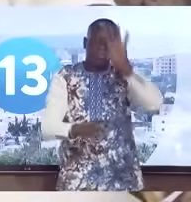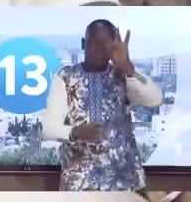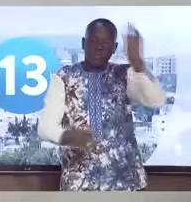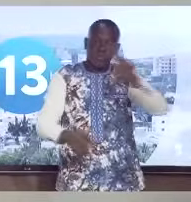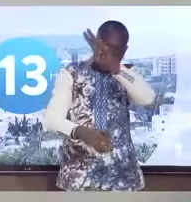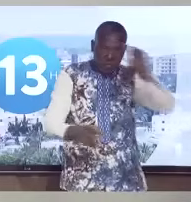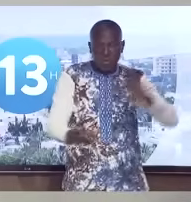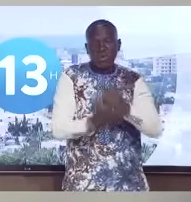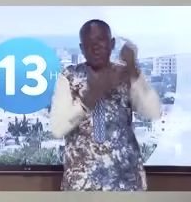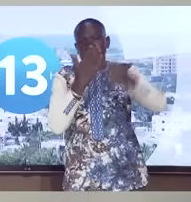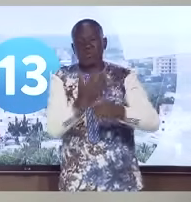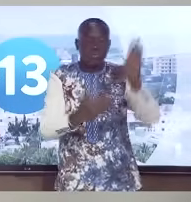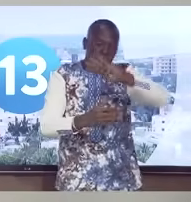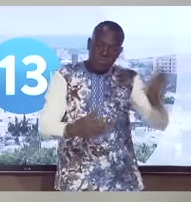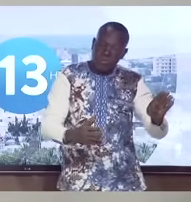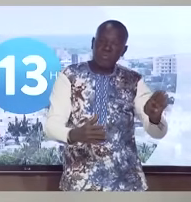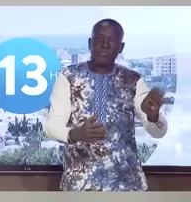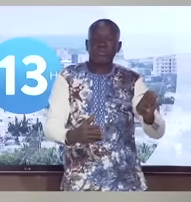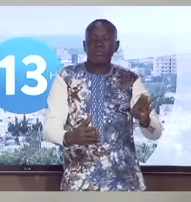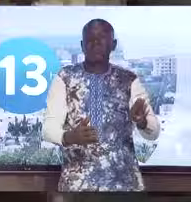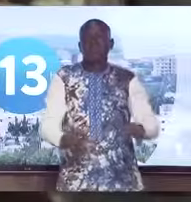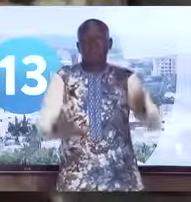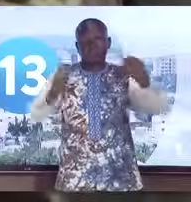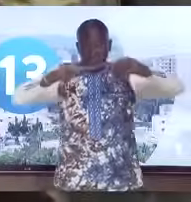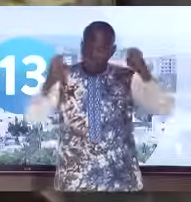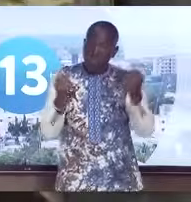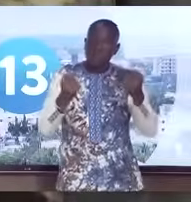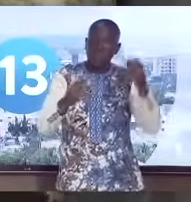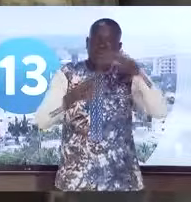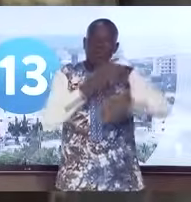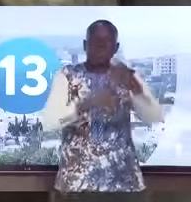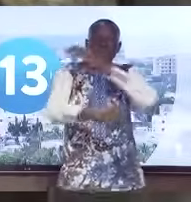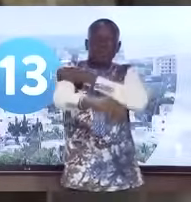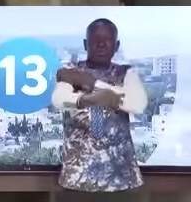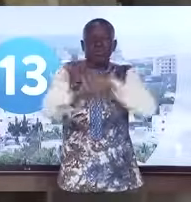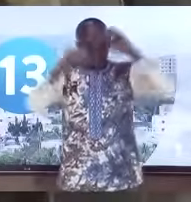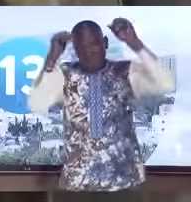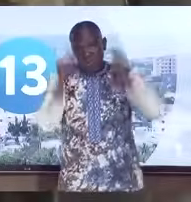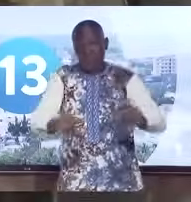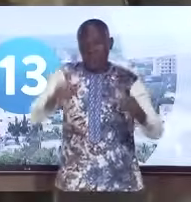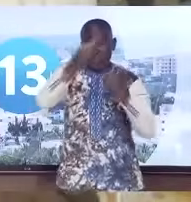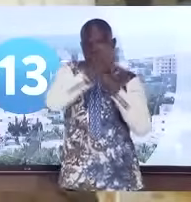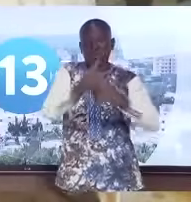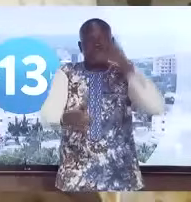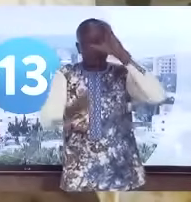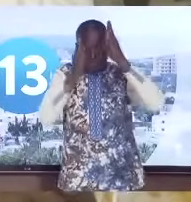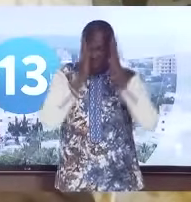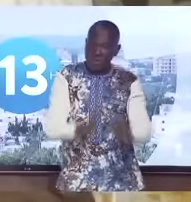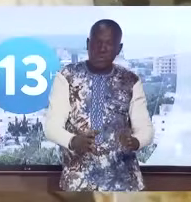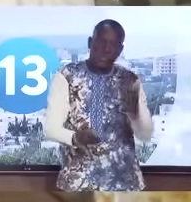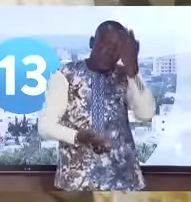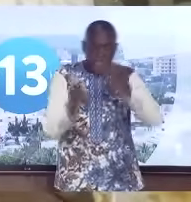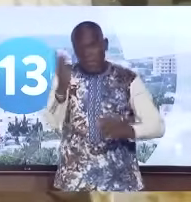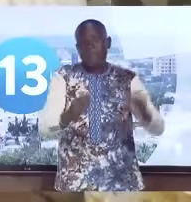31 juillet 2024 à Bobo-Dioulasso. Il se tient sous le thème « Renforcement des pouvoirs et de la protection des consommateurs, des services de